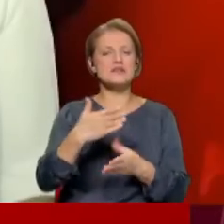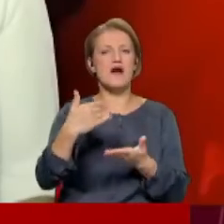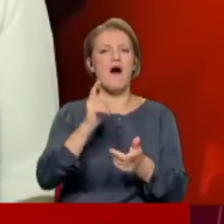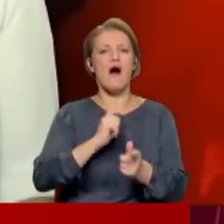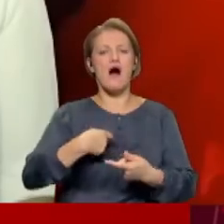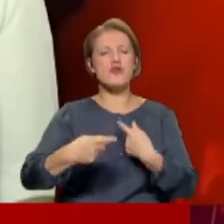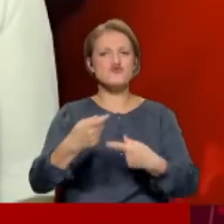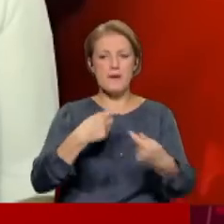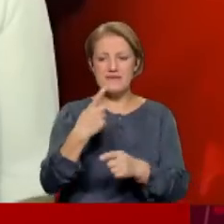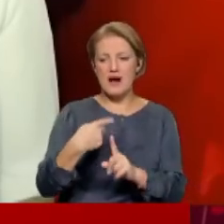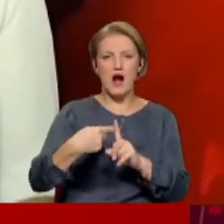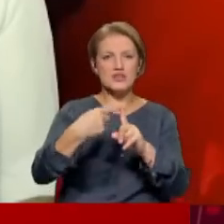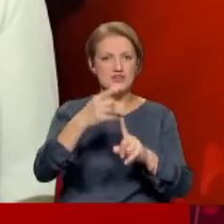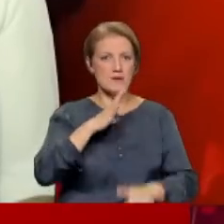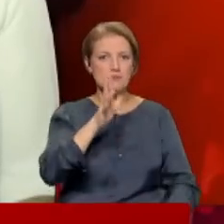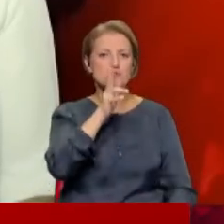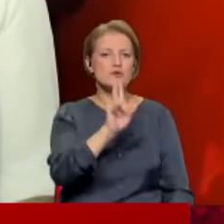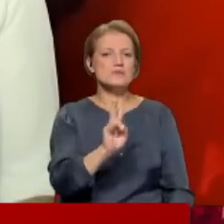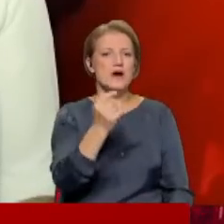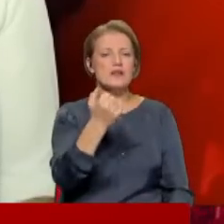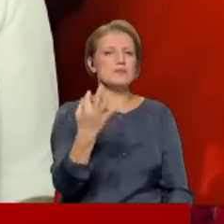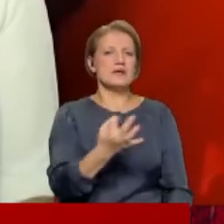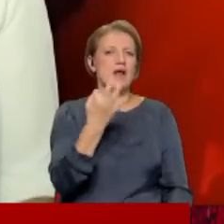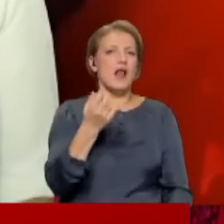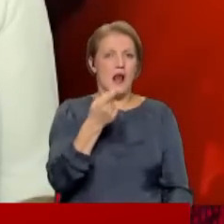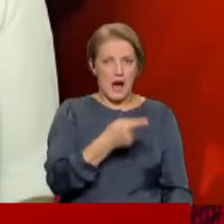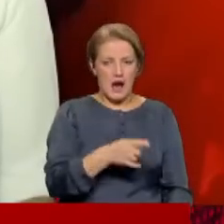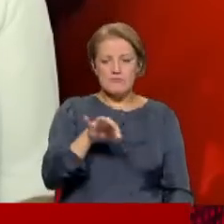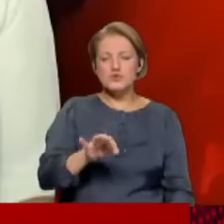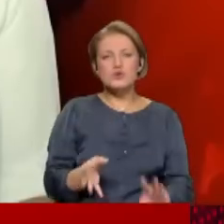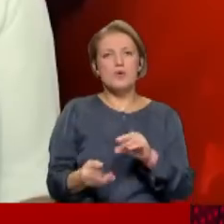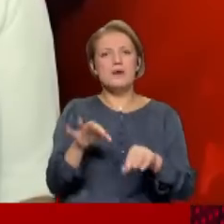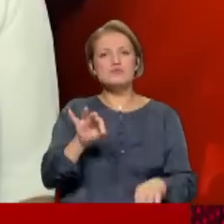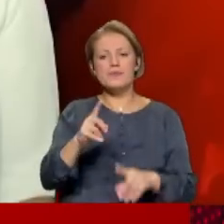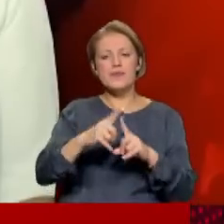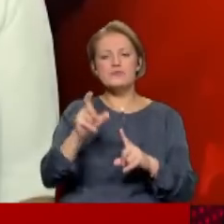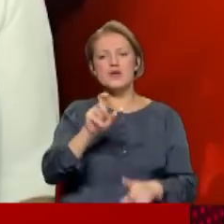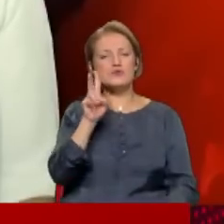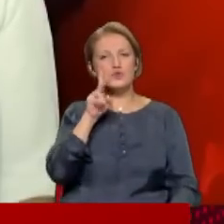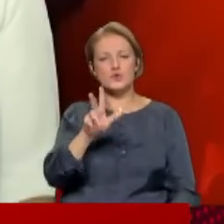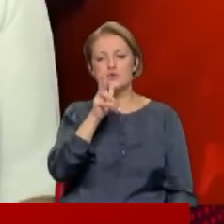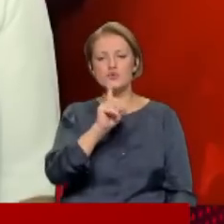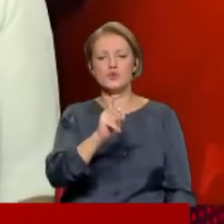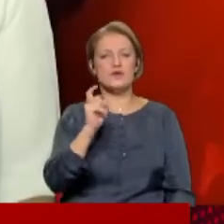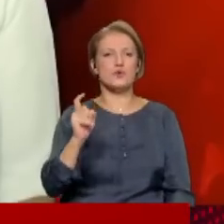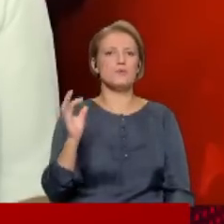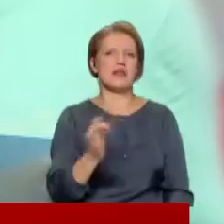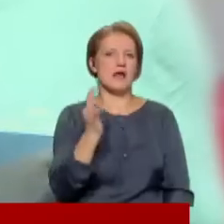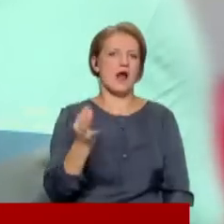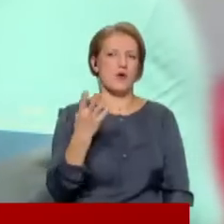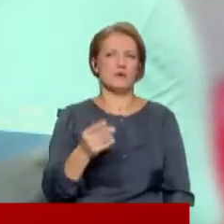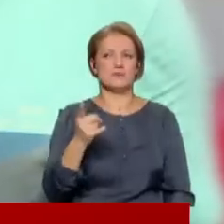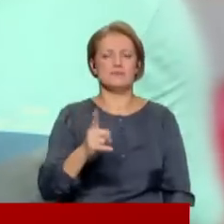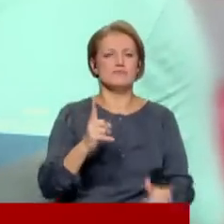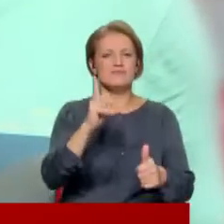bir artış var mı diye baktığımızda 376 milyar lirayken bu tutar Temmuz ayı sonunda 399 milyara ulaşmış.